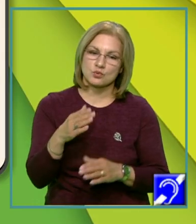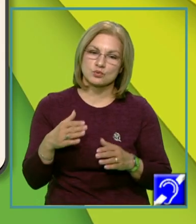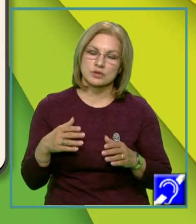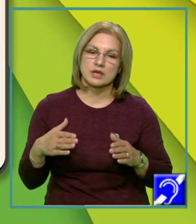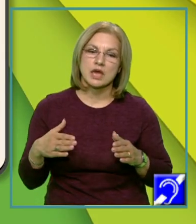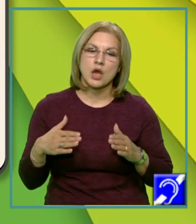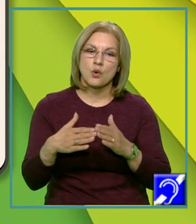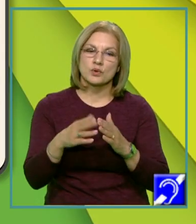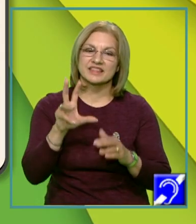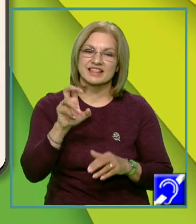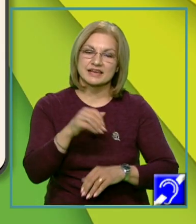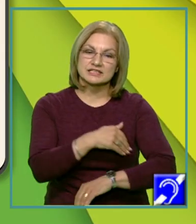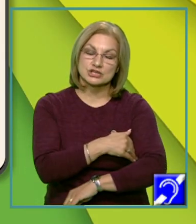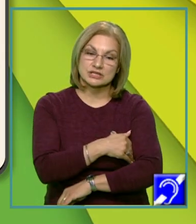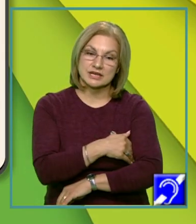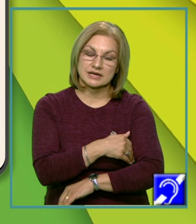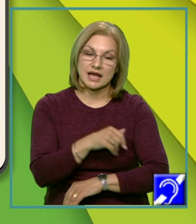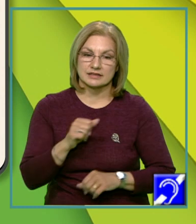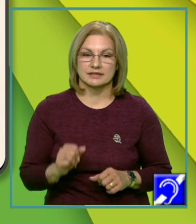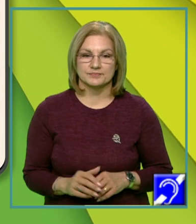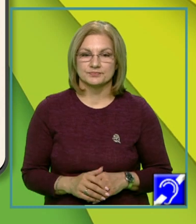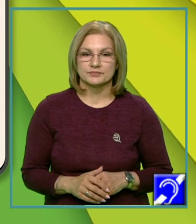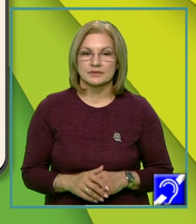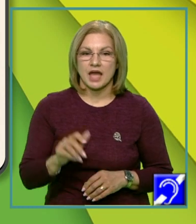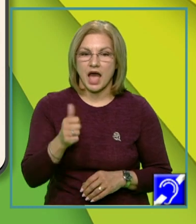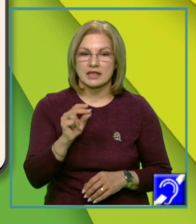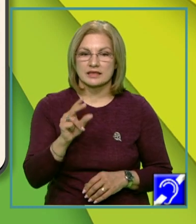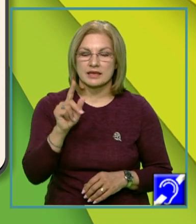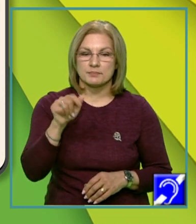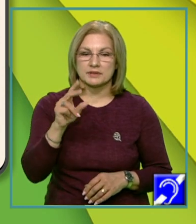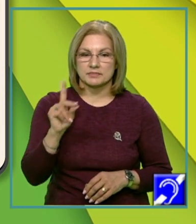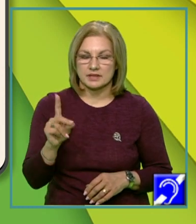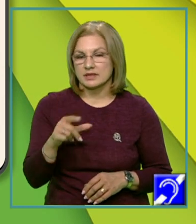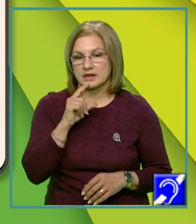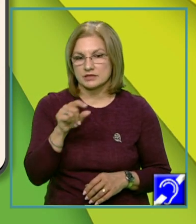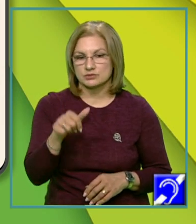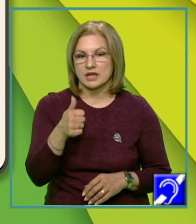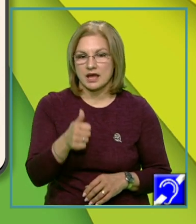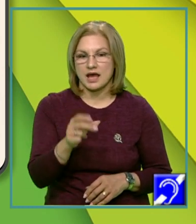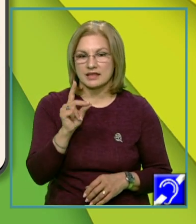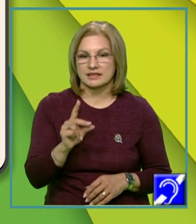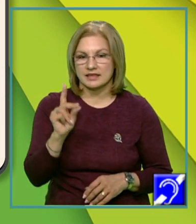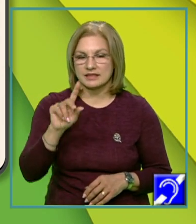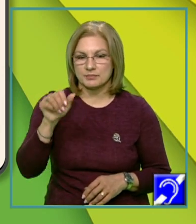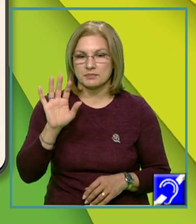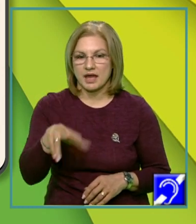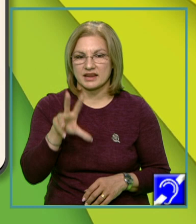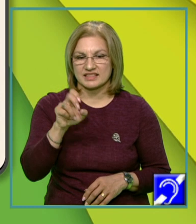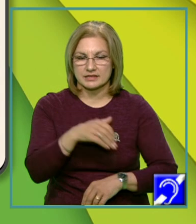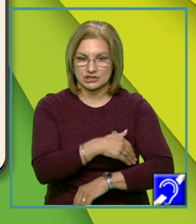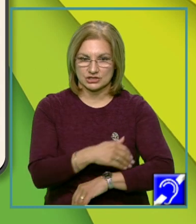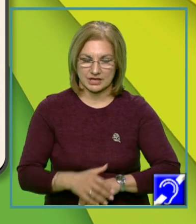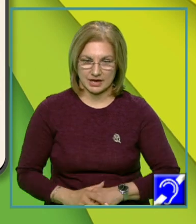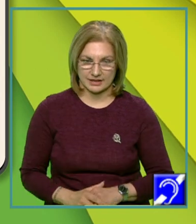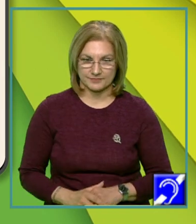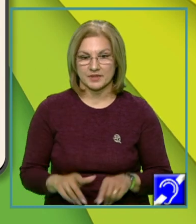grade În triunghiul dreptunghic ad prim D prim rezultat că unghiul a d d prim are 30 de grade la